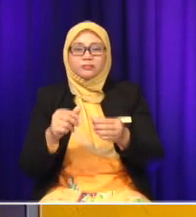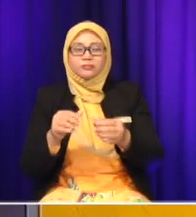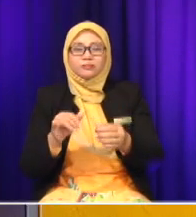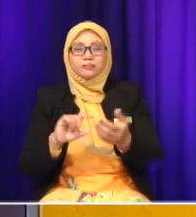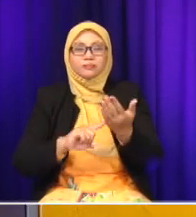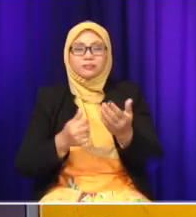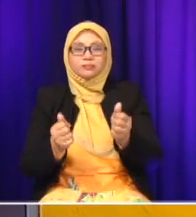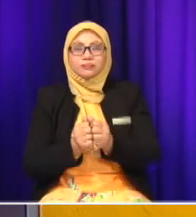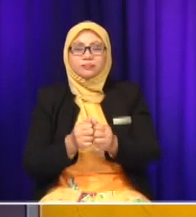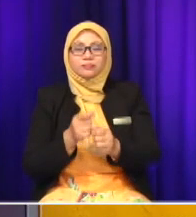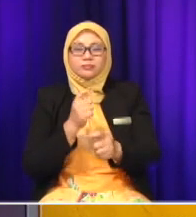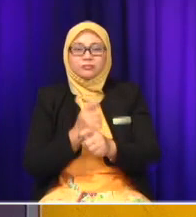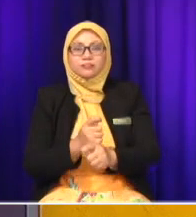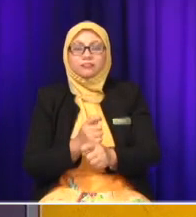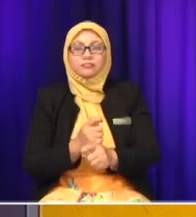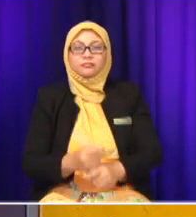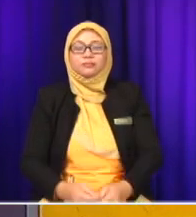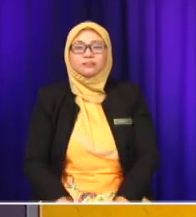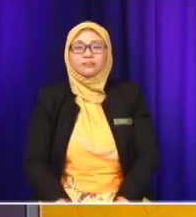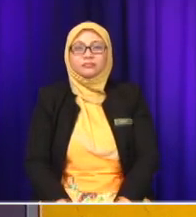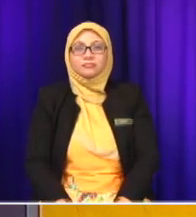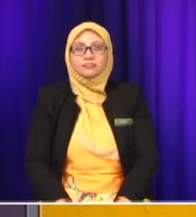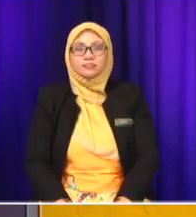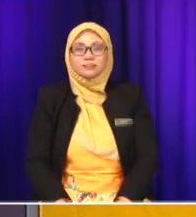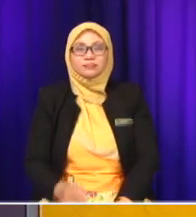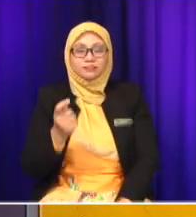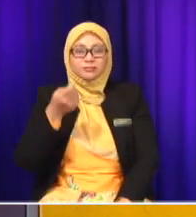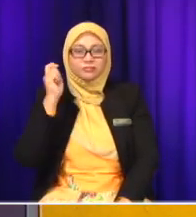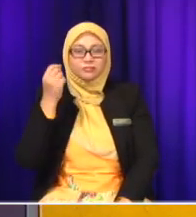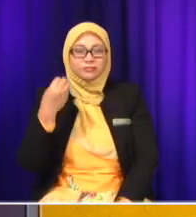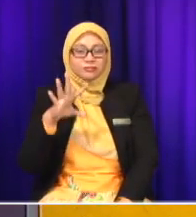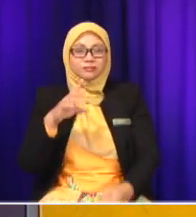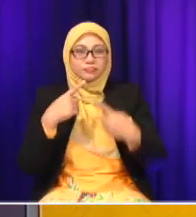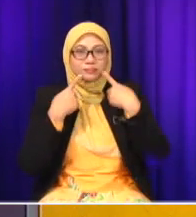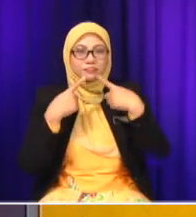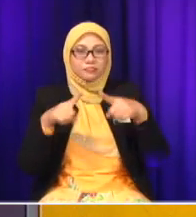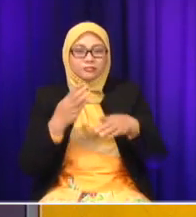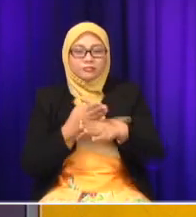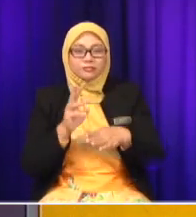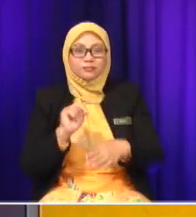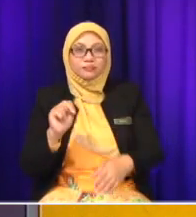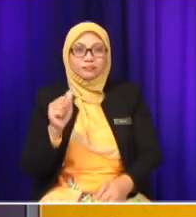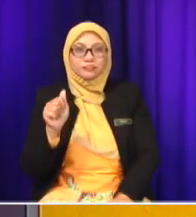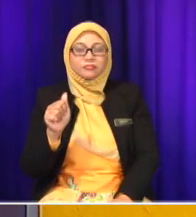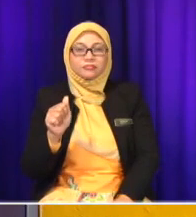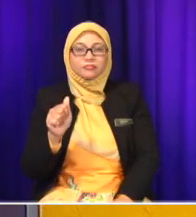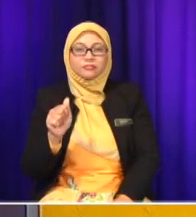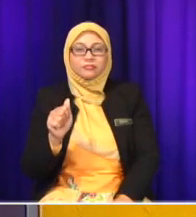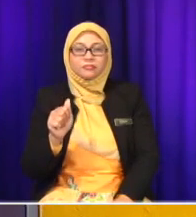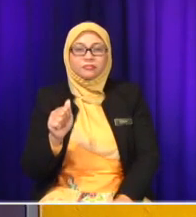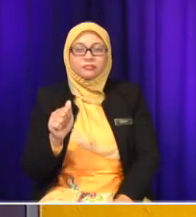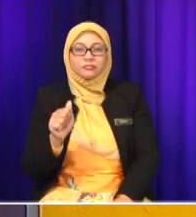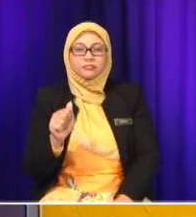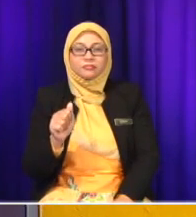ataupun betul baik tadi kita dah menjawab soalan di bahagian a Oke bagi soalan MPV ni dia